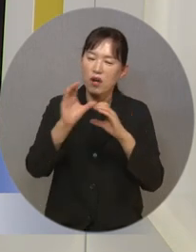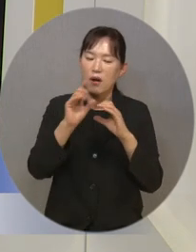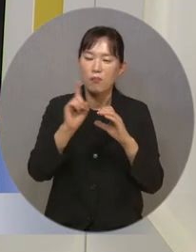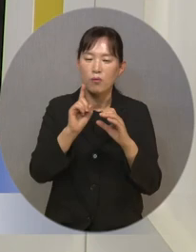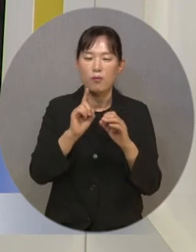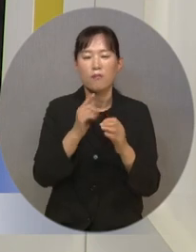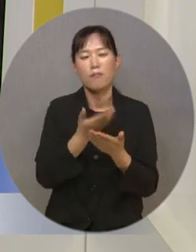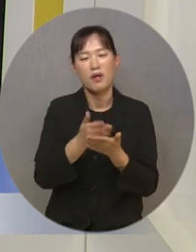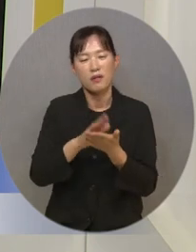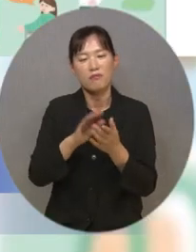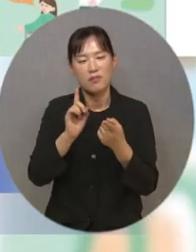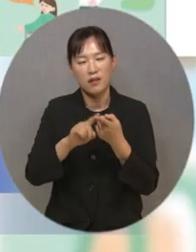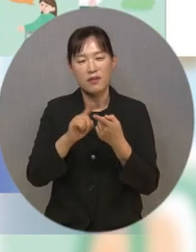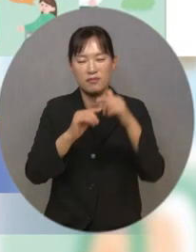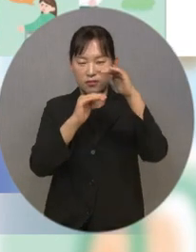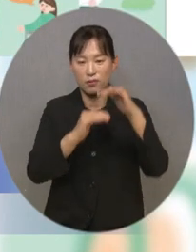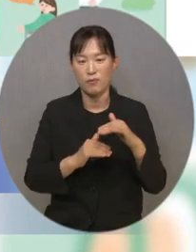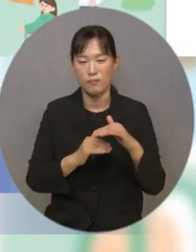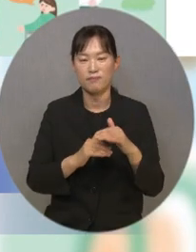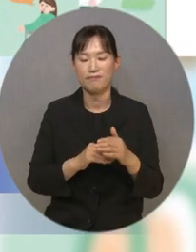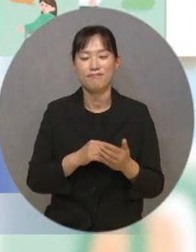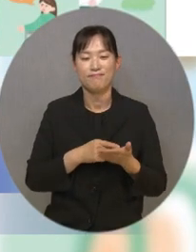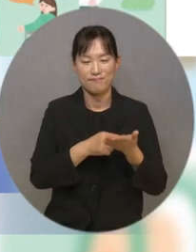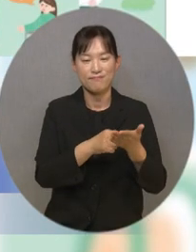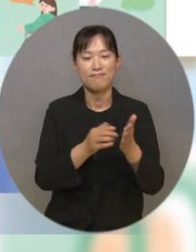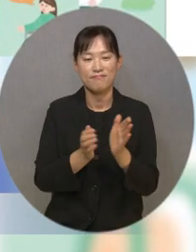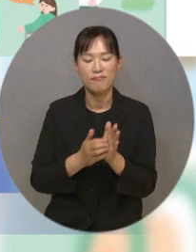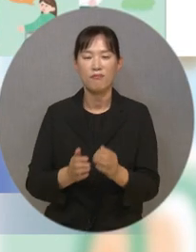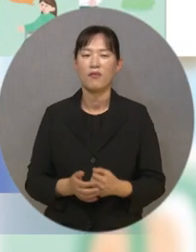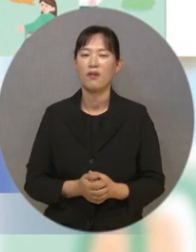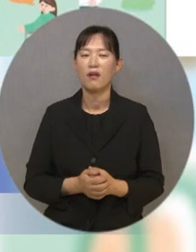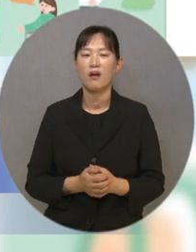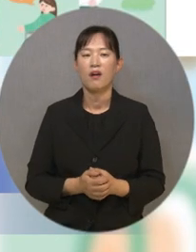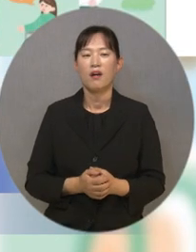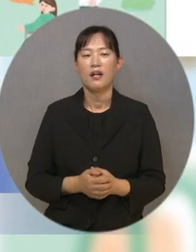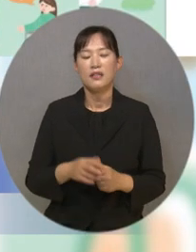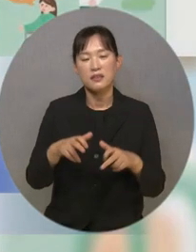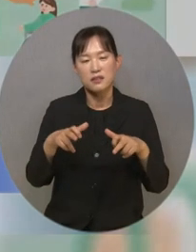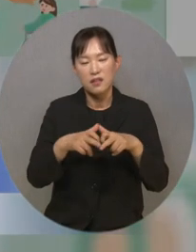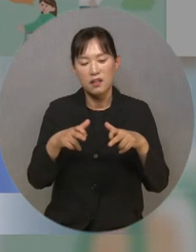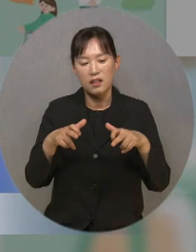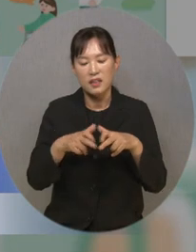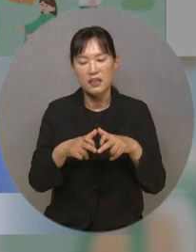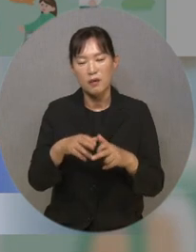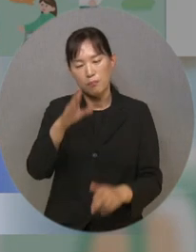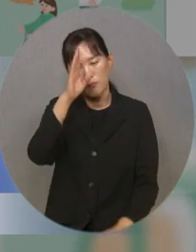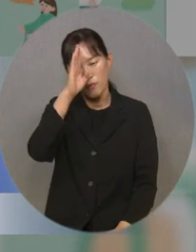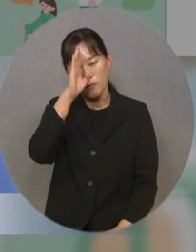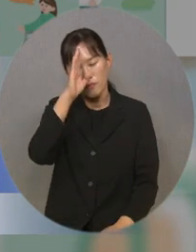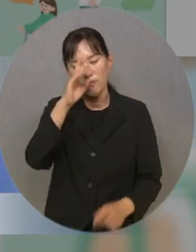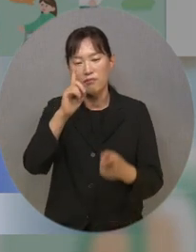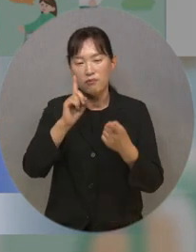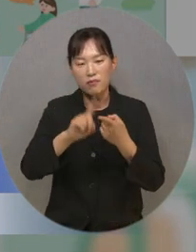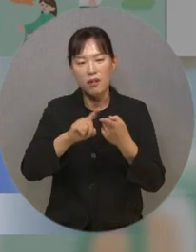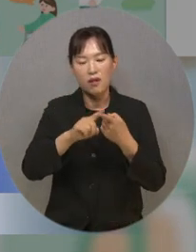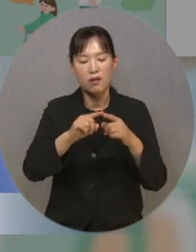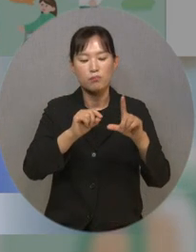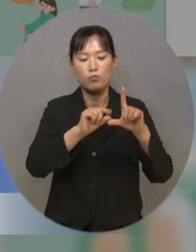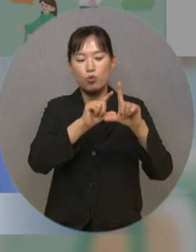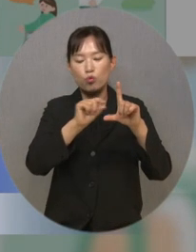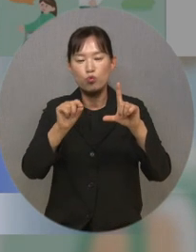발간했다는 뉴스를 볼 수 있습니다 발간 자료에는 장애인의 만성질환 비율과 장애인의 건강검진